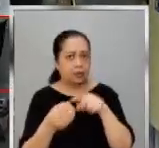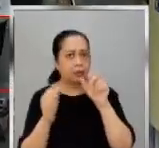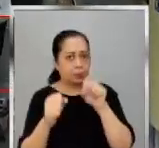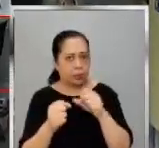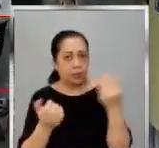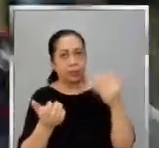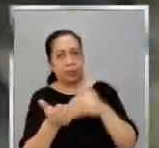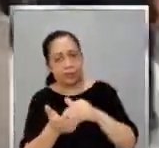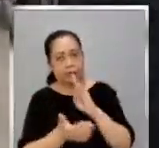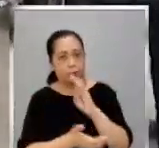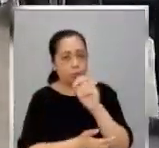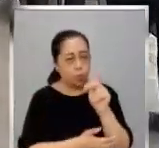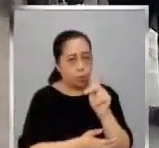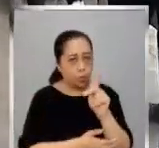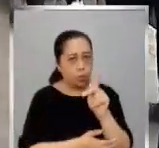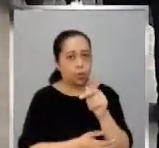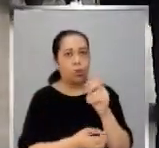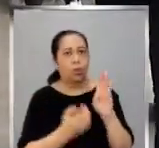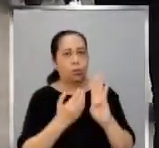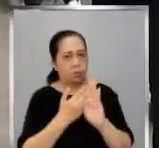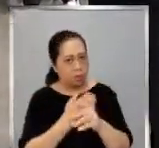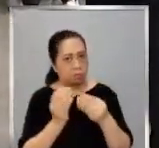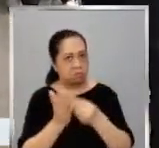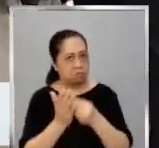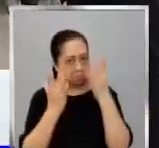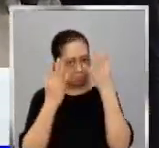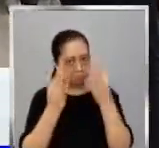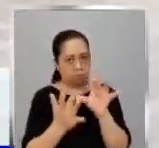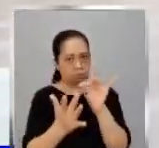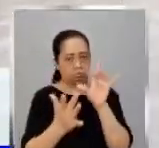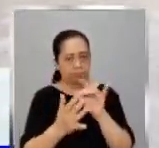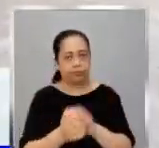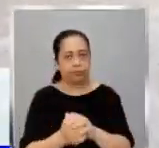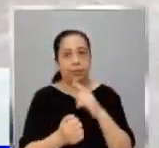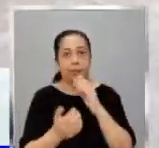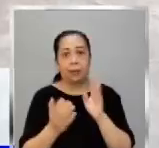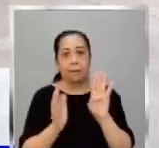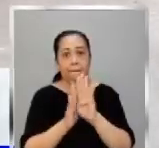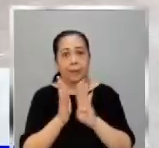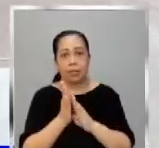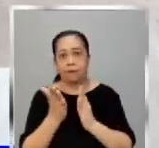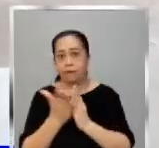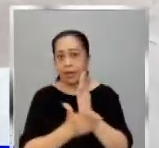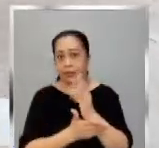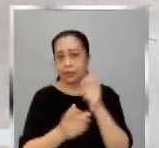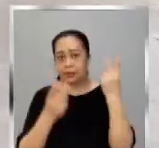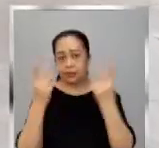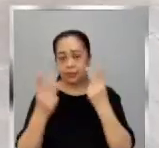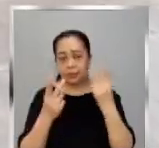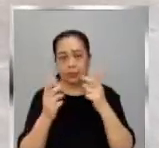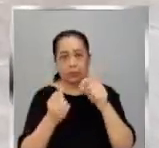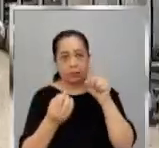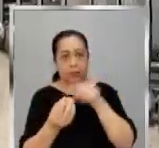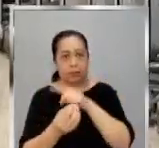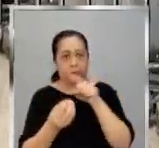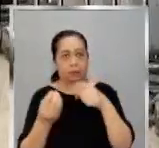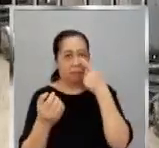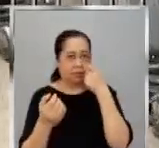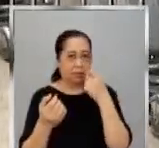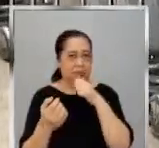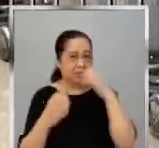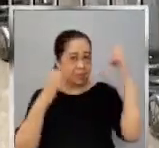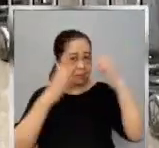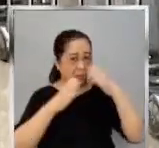saka mag-travel fund. Ayon sa Air Passenger Bill of Rights, kung makakansela ang flight bunsod ng force majeure o